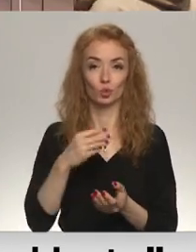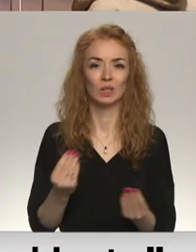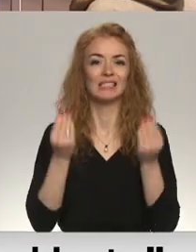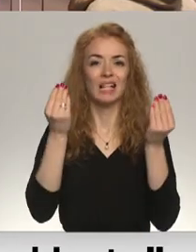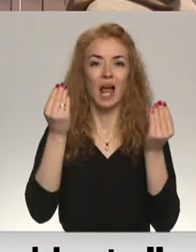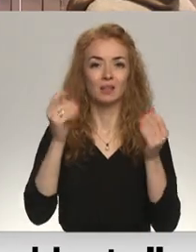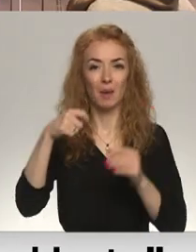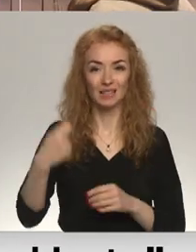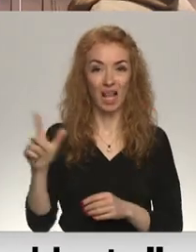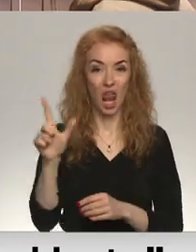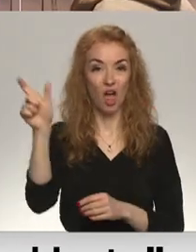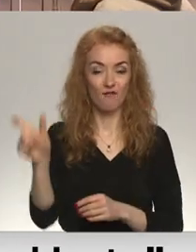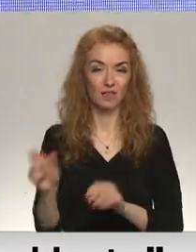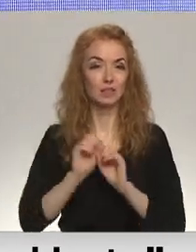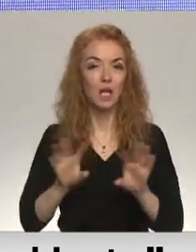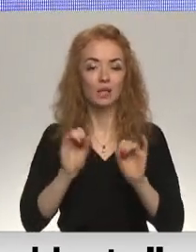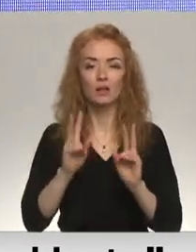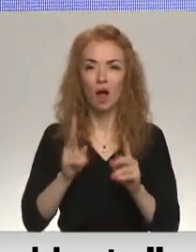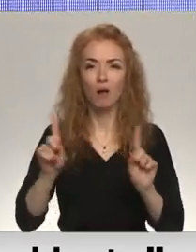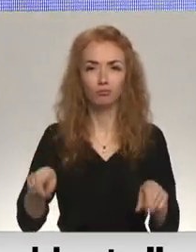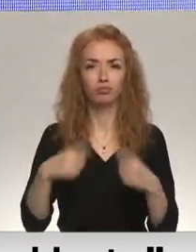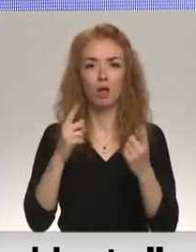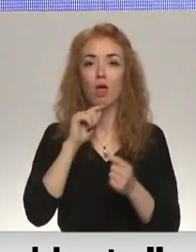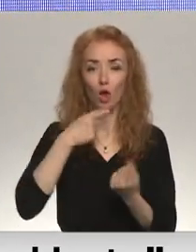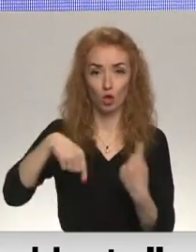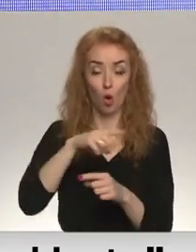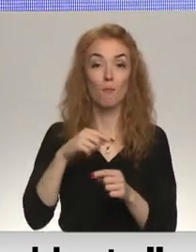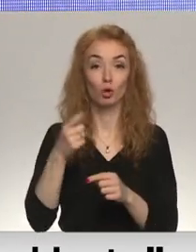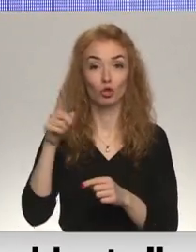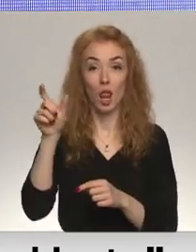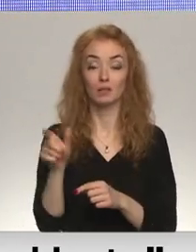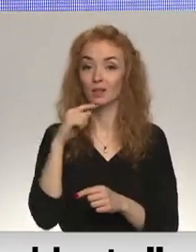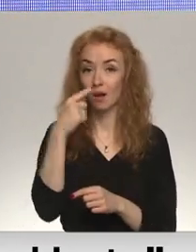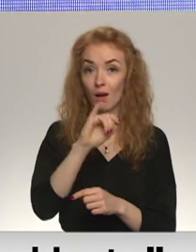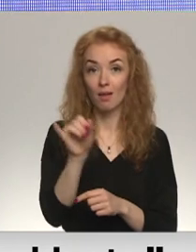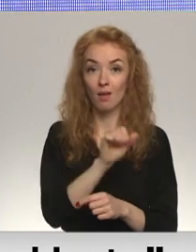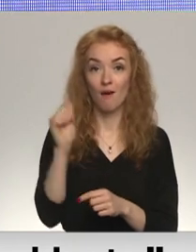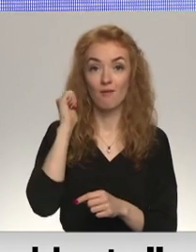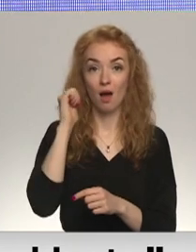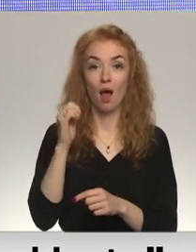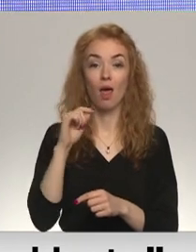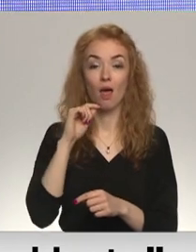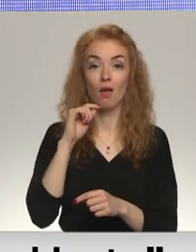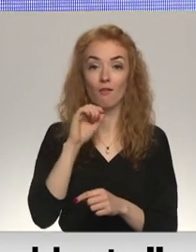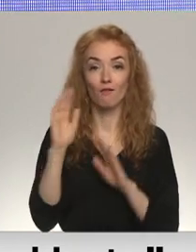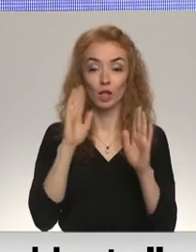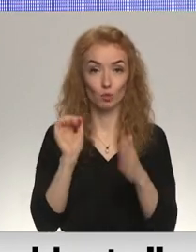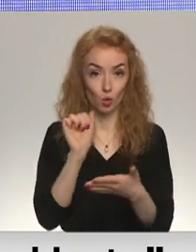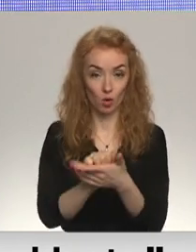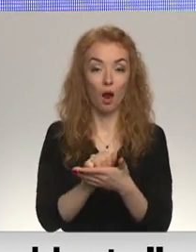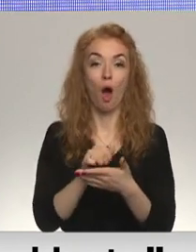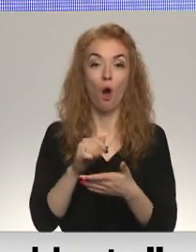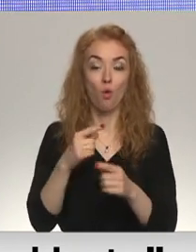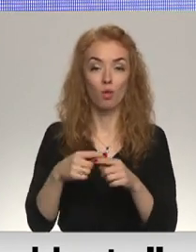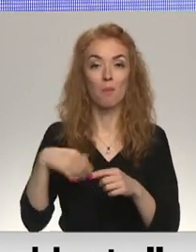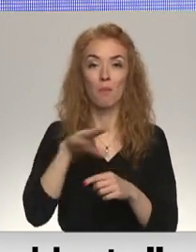prezidents Levits ir stāstījis, ka attīstīt ekonomiku? Jā, starp citu ir, jā, es vakar te Facebookā ievietoju. Saka, ka mēs